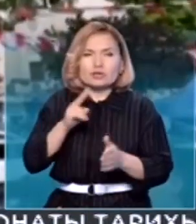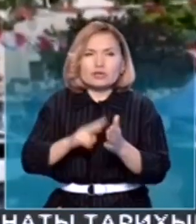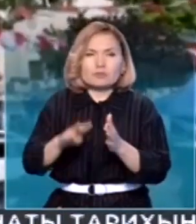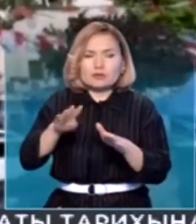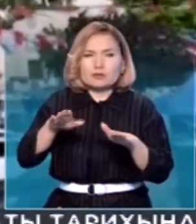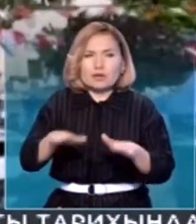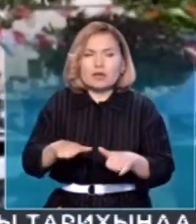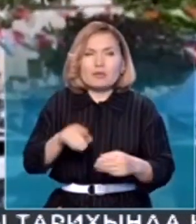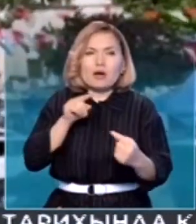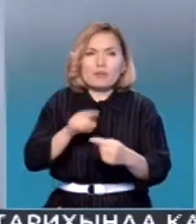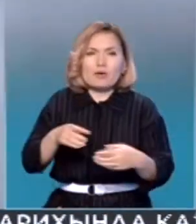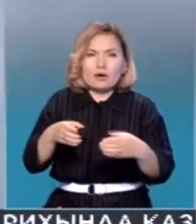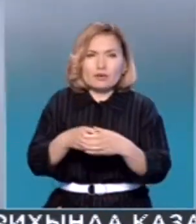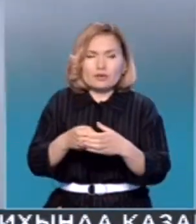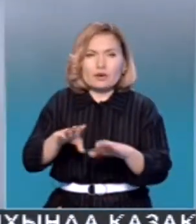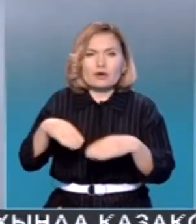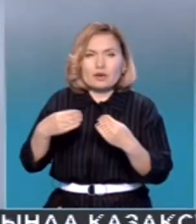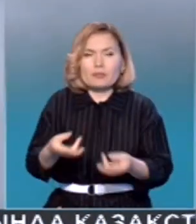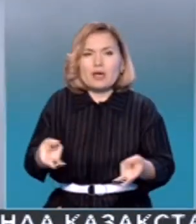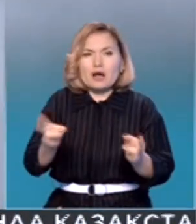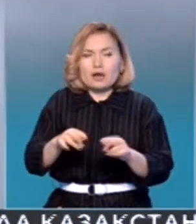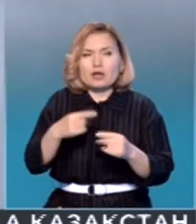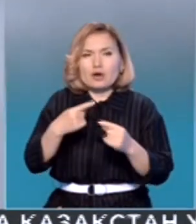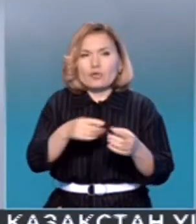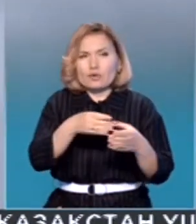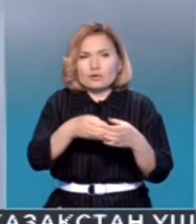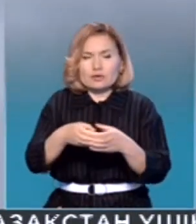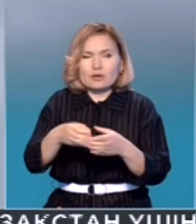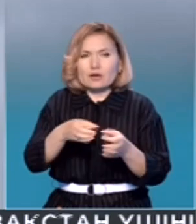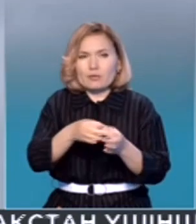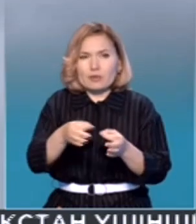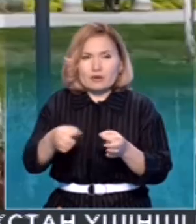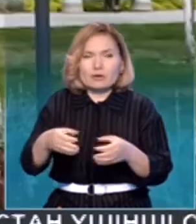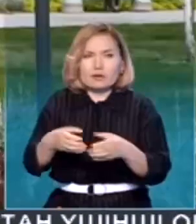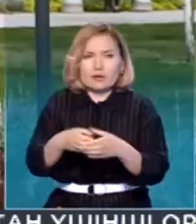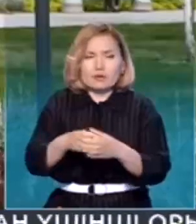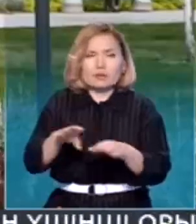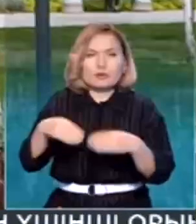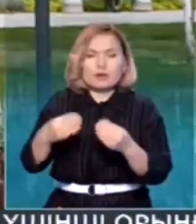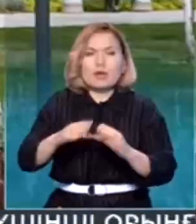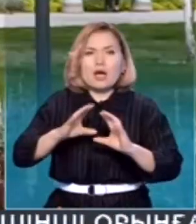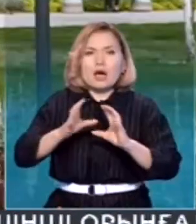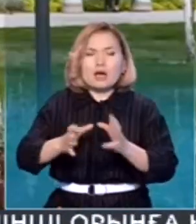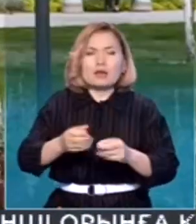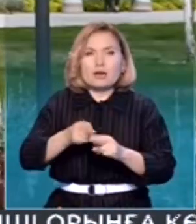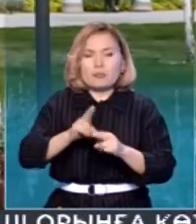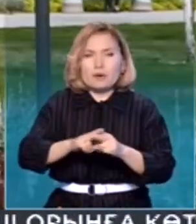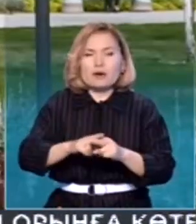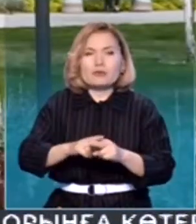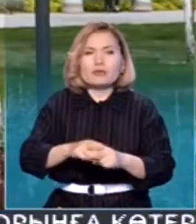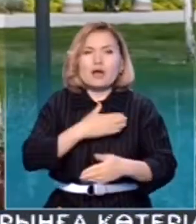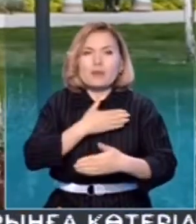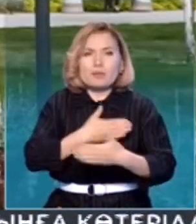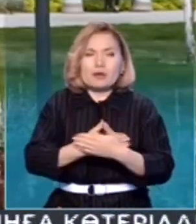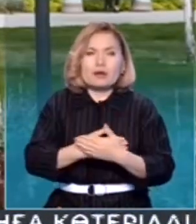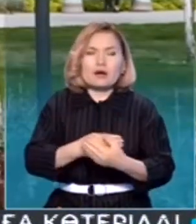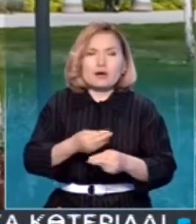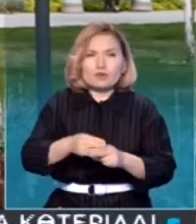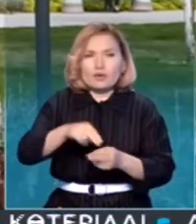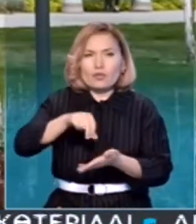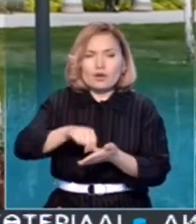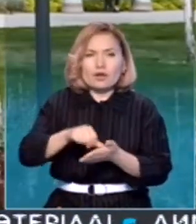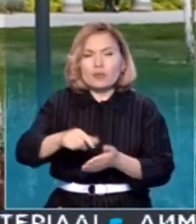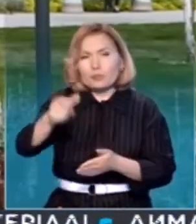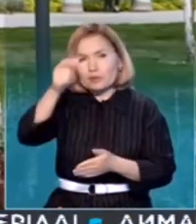орын оппозициялық блокқа, қалғаны өзге партияларға тиесілі болды. Әлемдік геосаясаттағы белді ойыншылардың біріне